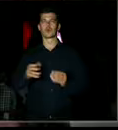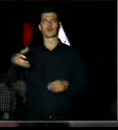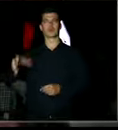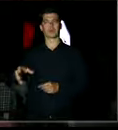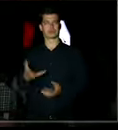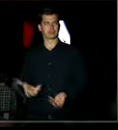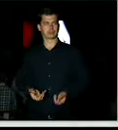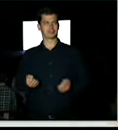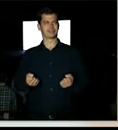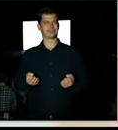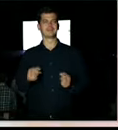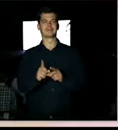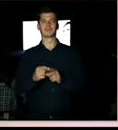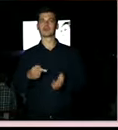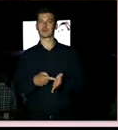wsparcia, który